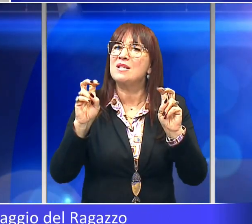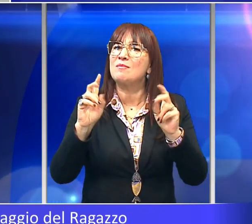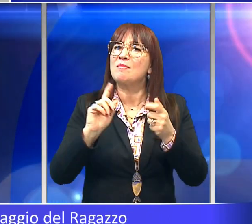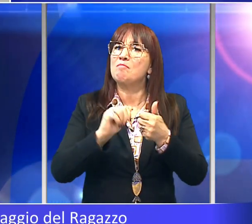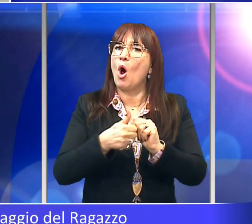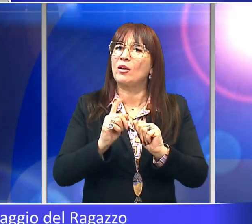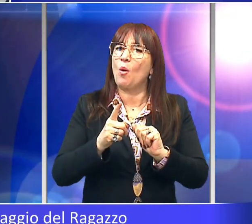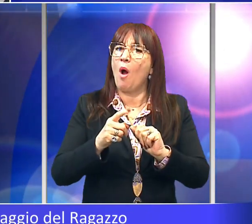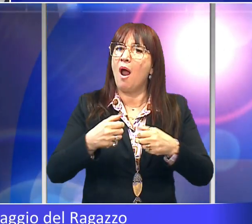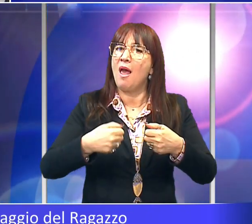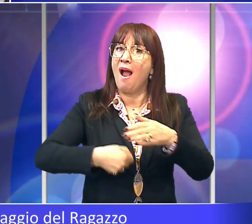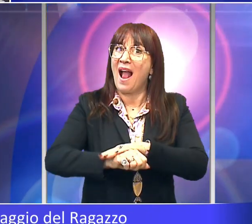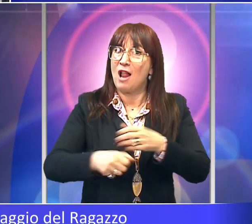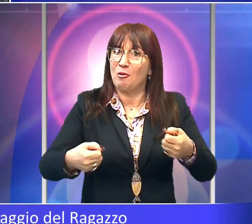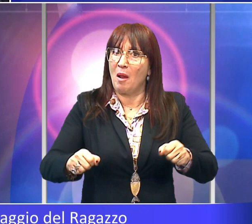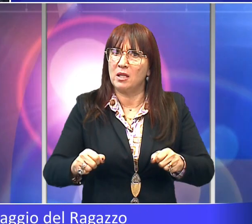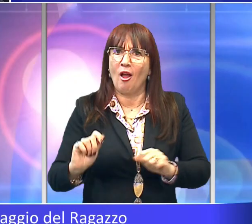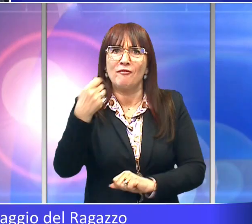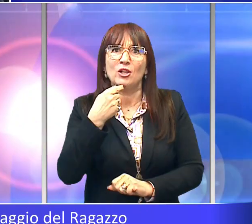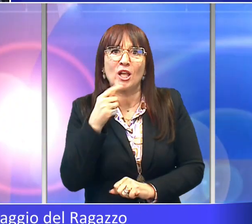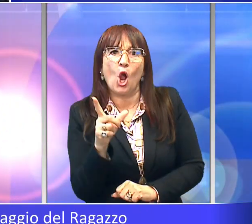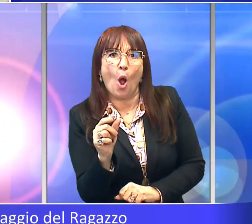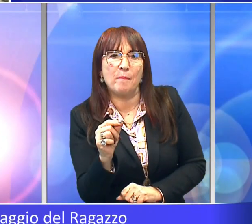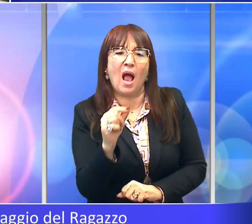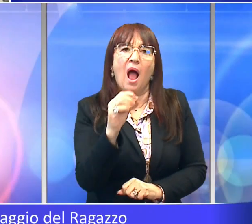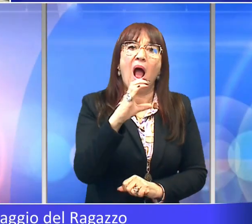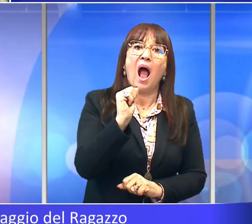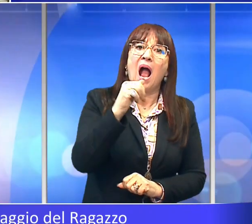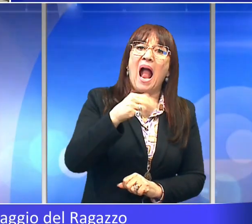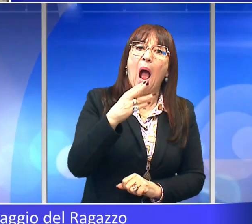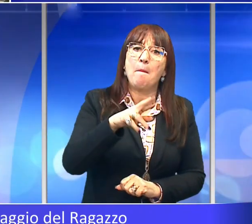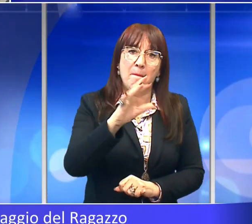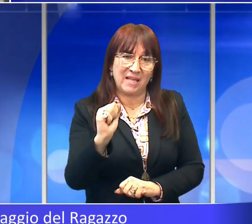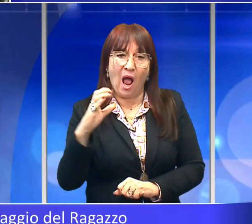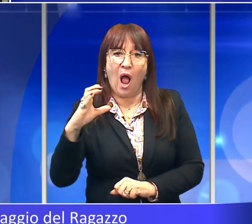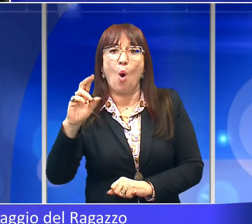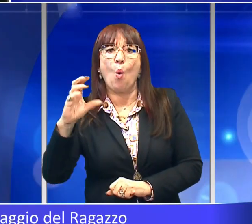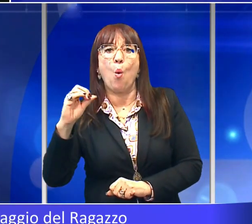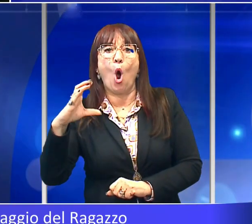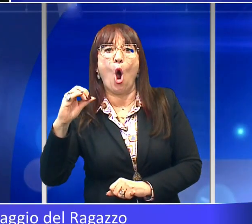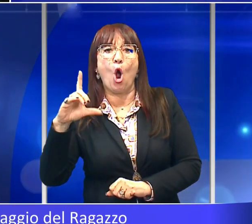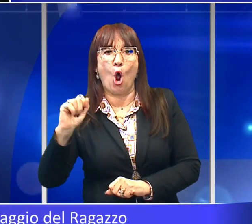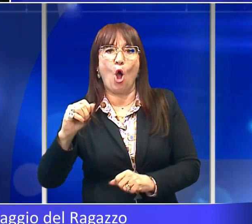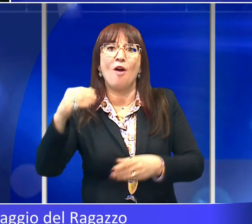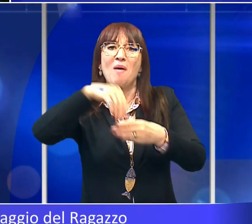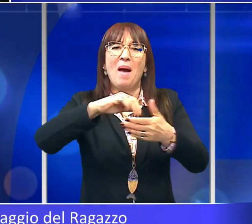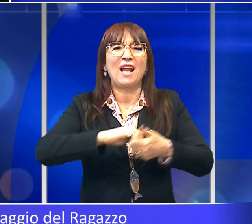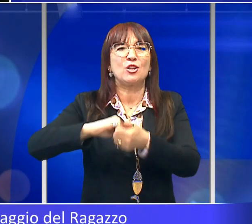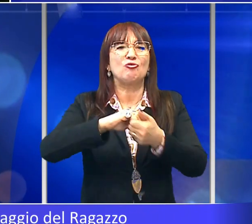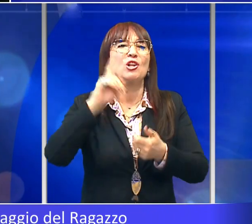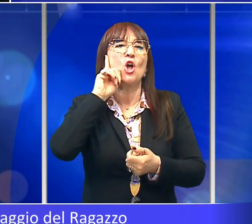balilla e ha vinto la coppia Cambria-Cuocolo dell'Associazione Sordi del